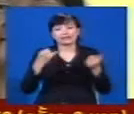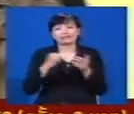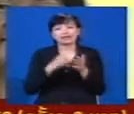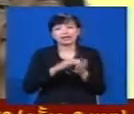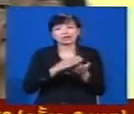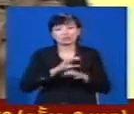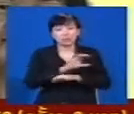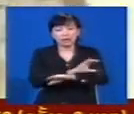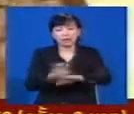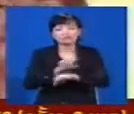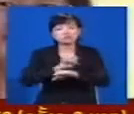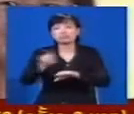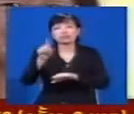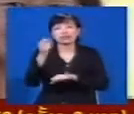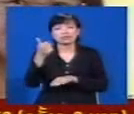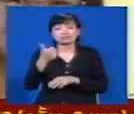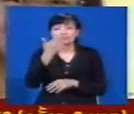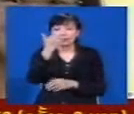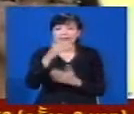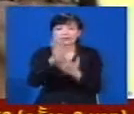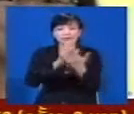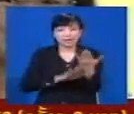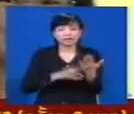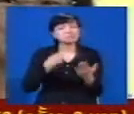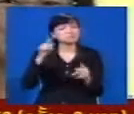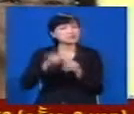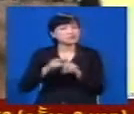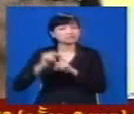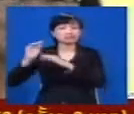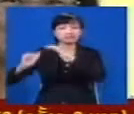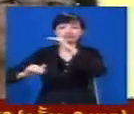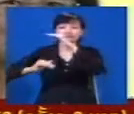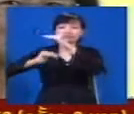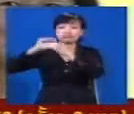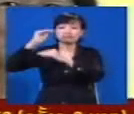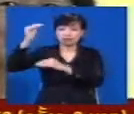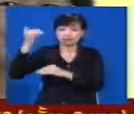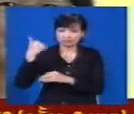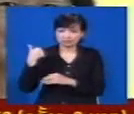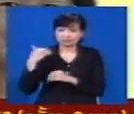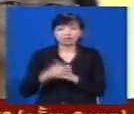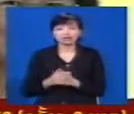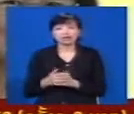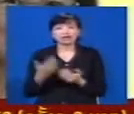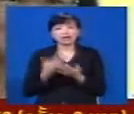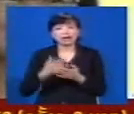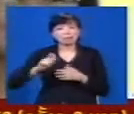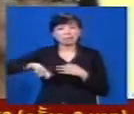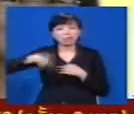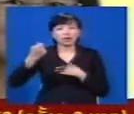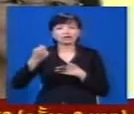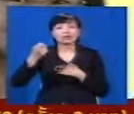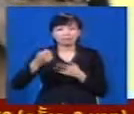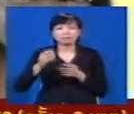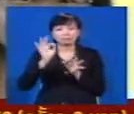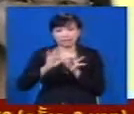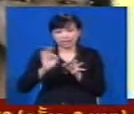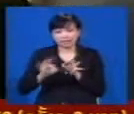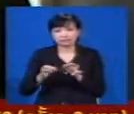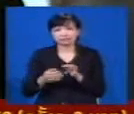โครงการนี้เพราะว่าประเทศไทยเราก็จะได้มีความก้าวหน้าอีกระดับหนึ่งและมันจะลดค่าใช้จ่ายในเรื่องของการขนส่งด้วย